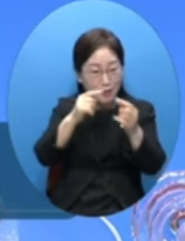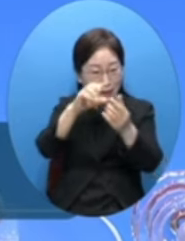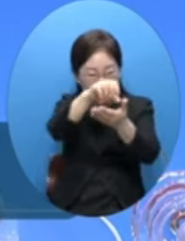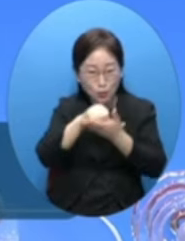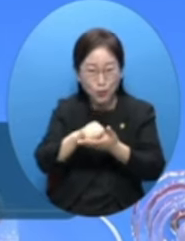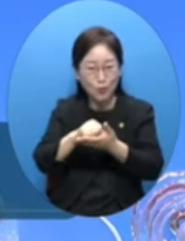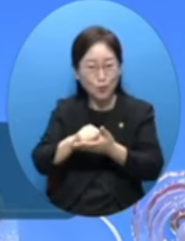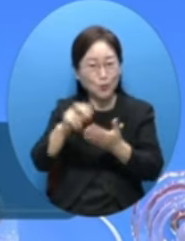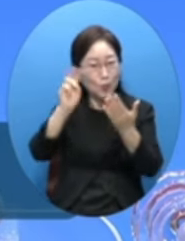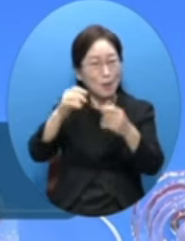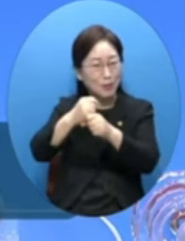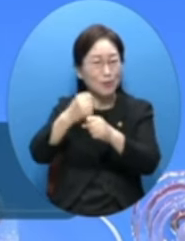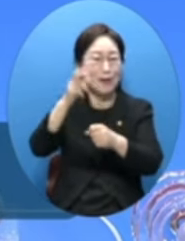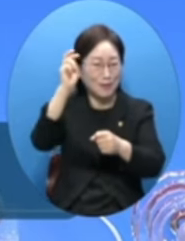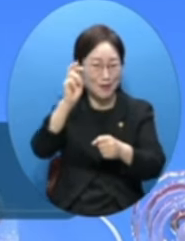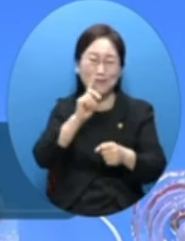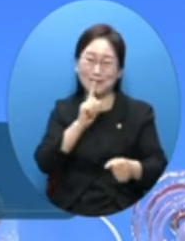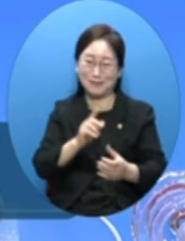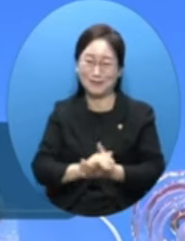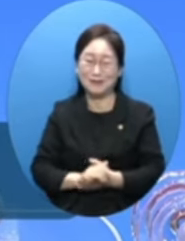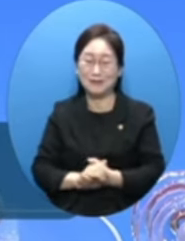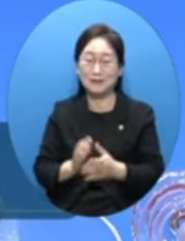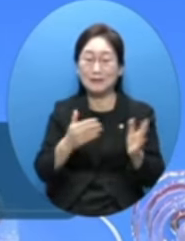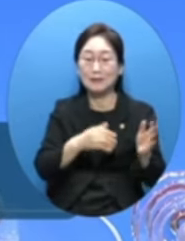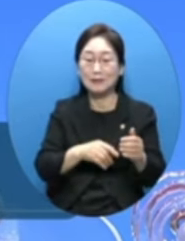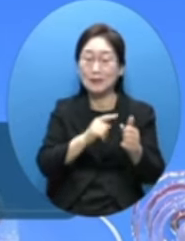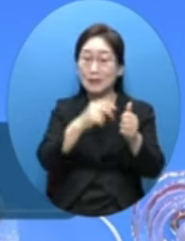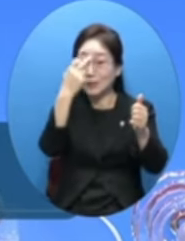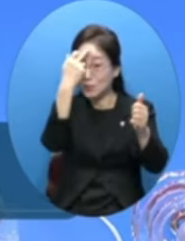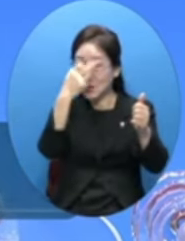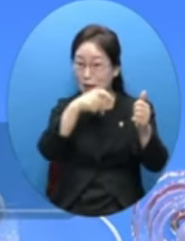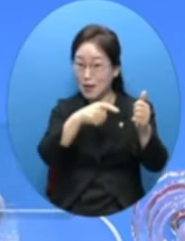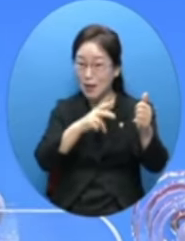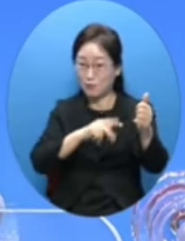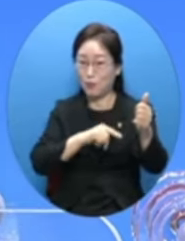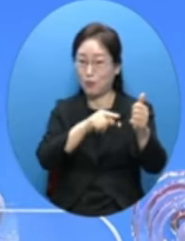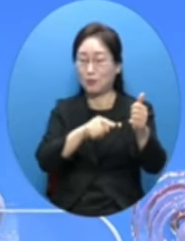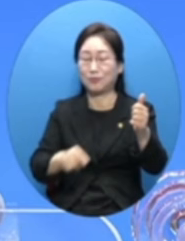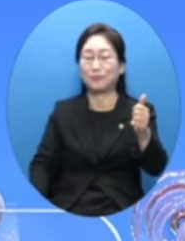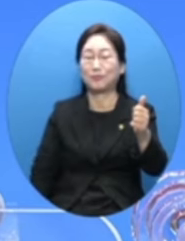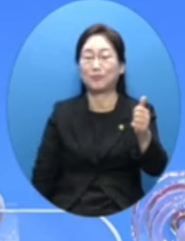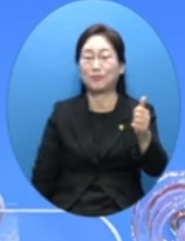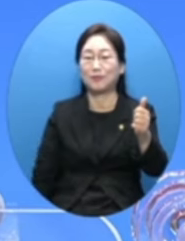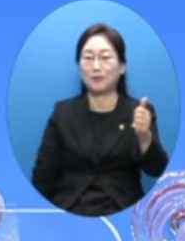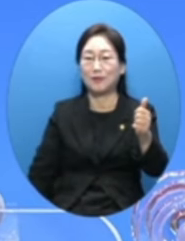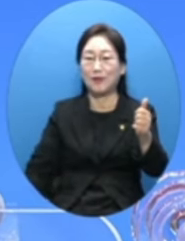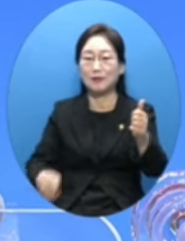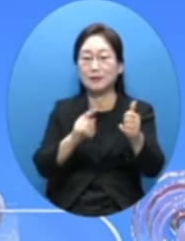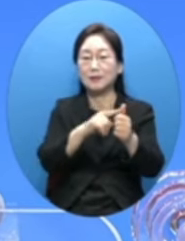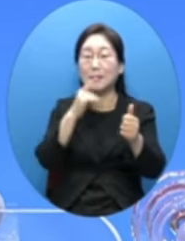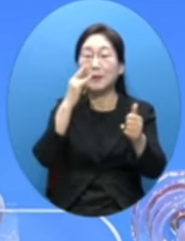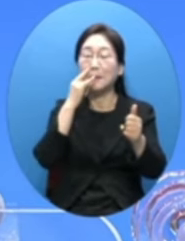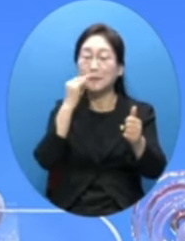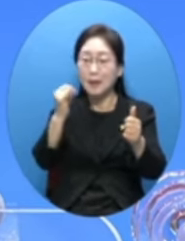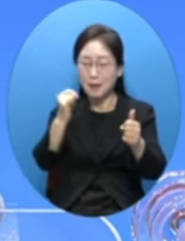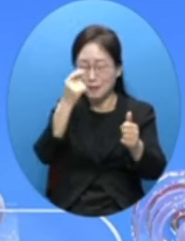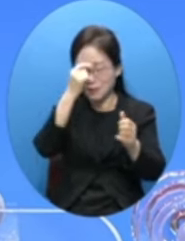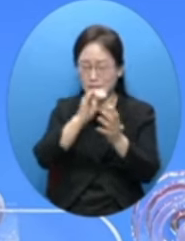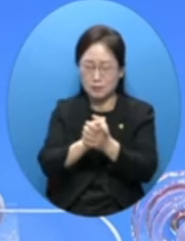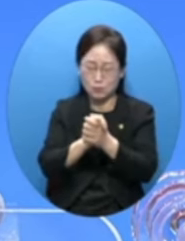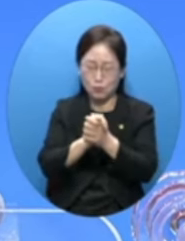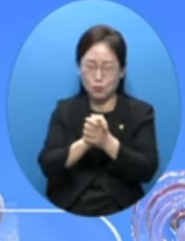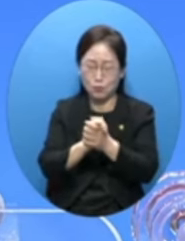했습니다. 이 최희준 의원은 자기 어머니가 기도하는